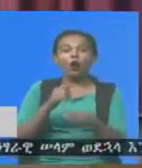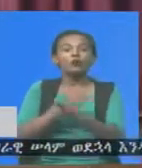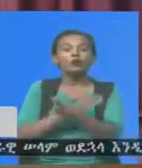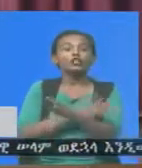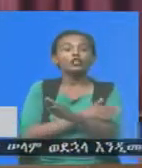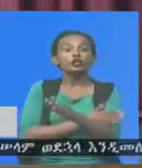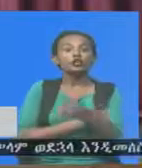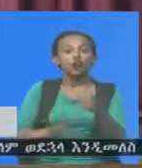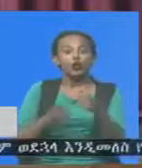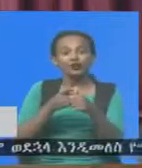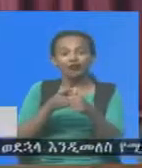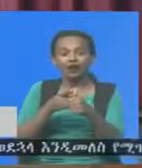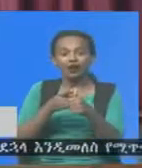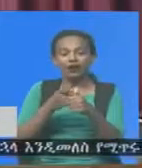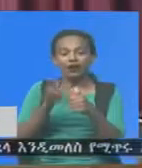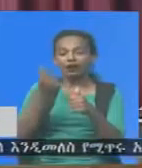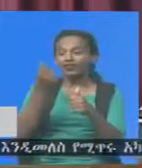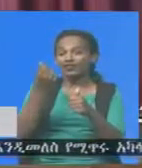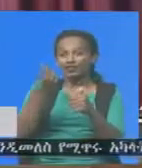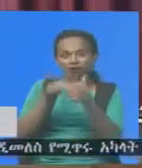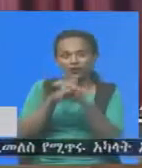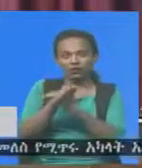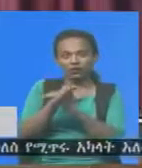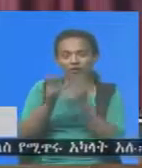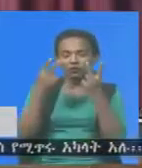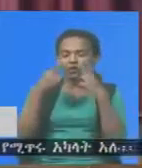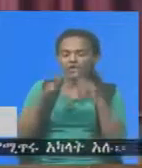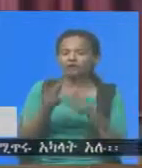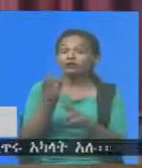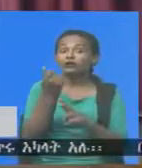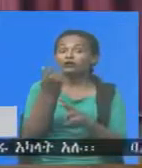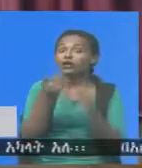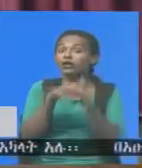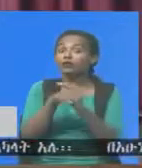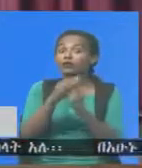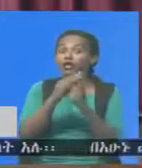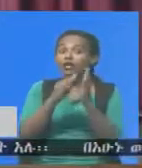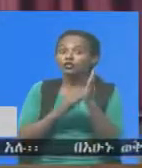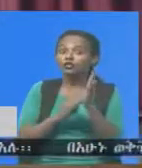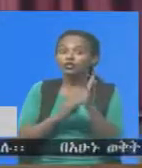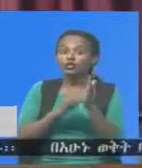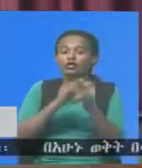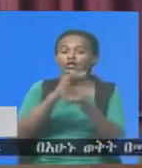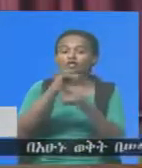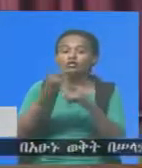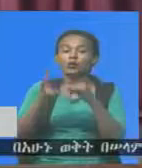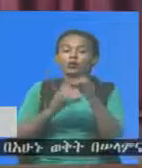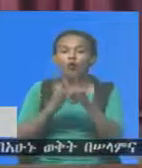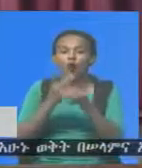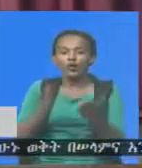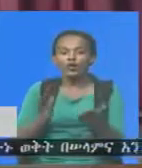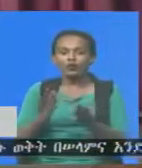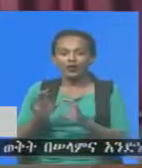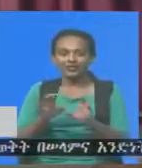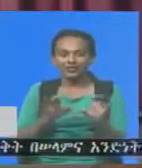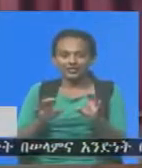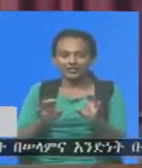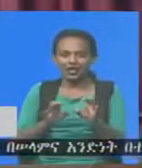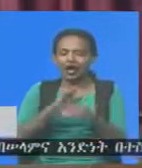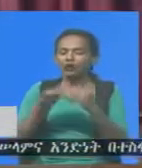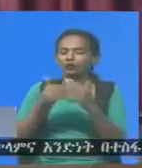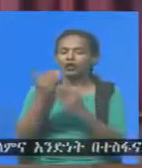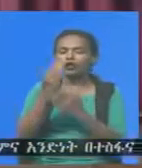ማሻሻያዎቹ አንደኛ ገቢን በሚመለከት የገቢ ስርዓታችንን ማዘመን፣ የገቢ ስርዓታችን አጠቃላይ ያገይቱ